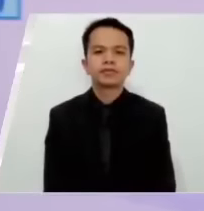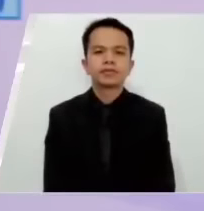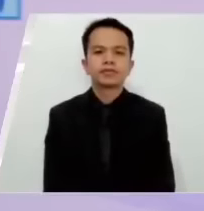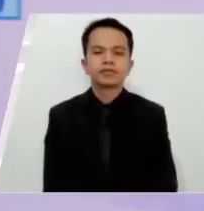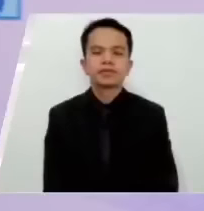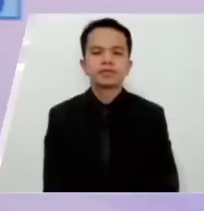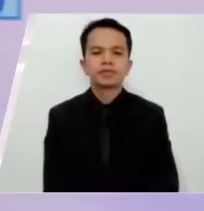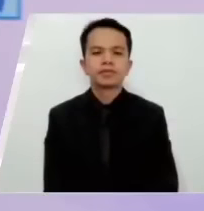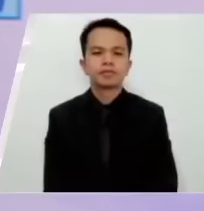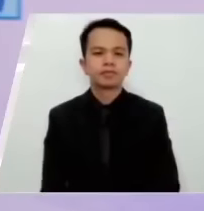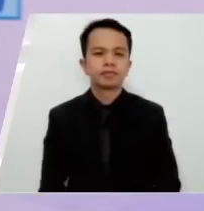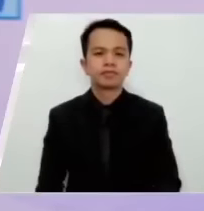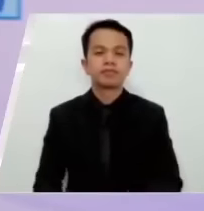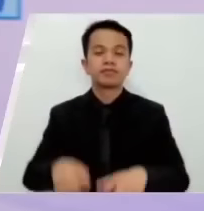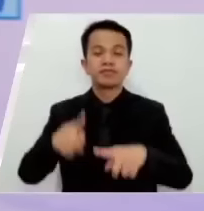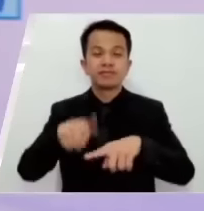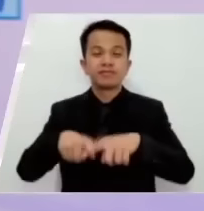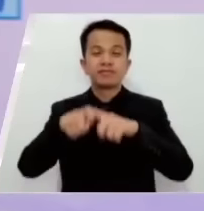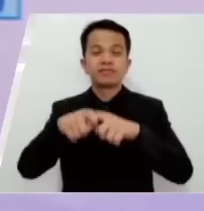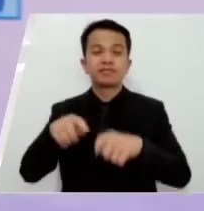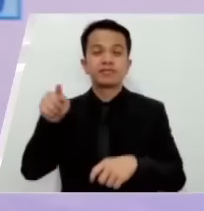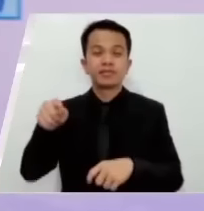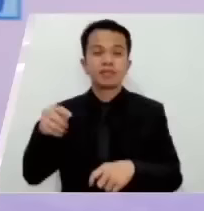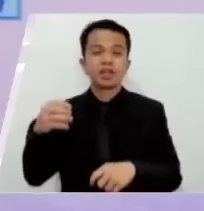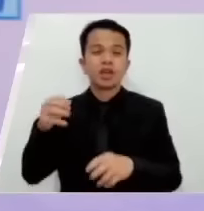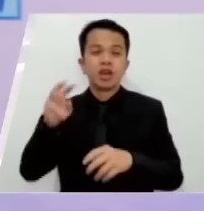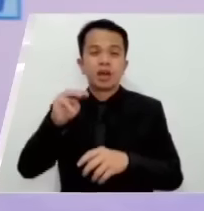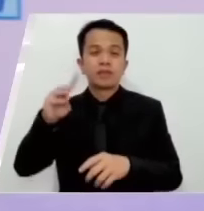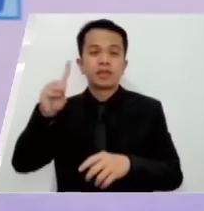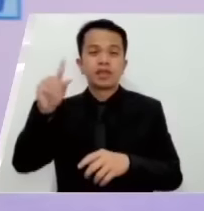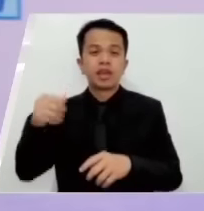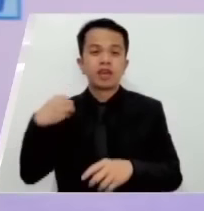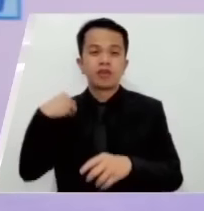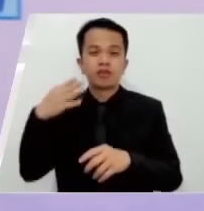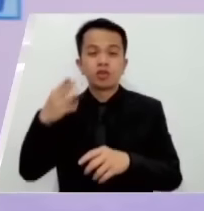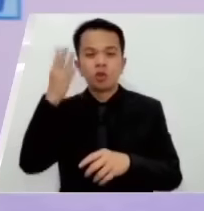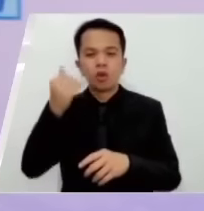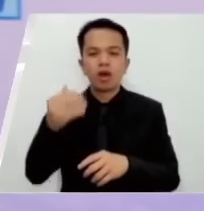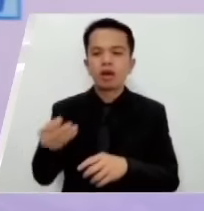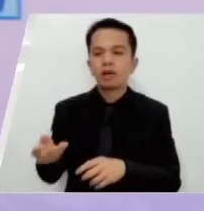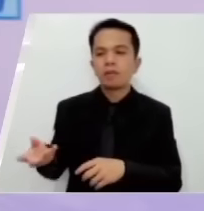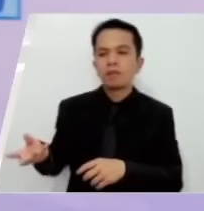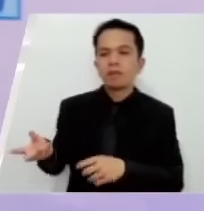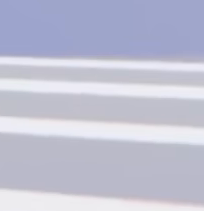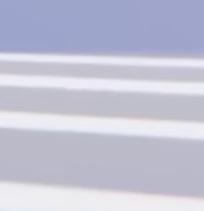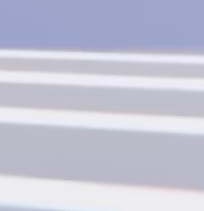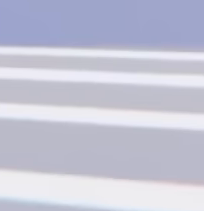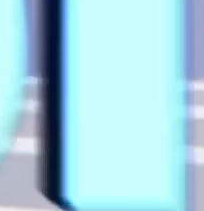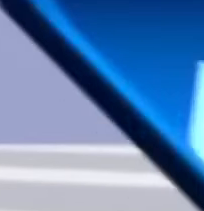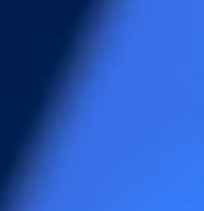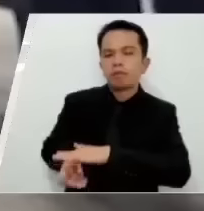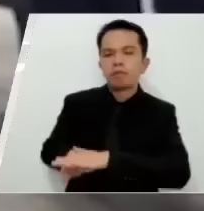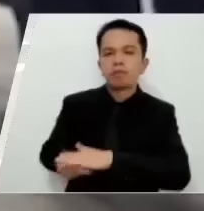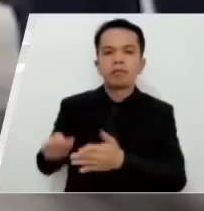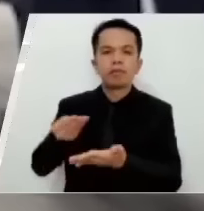suspendido ang MMDA enforcer na nag-viral dahil sa umanoy pangongotong saksi si Raffy